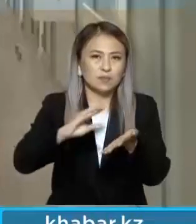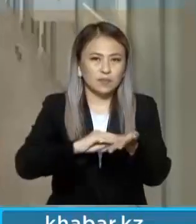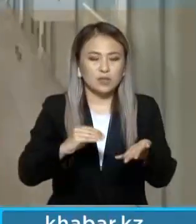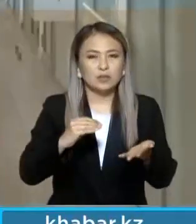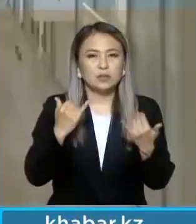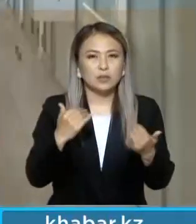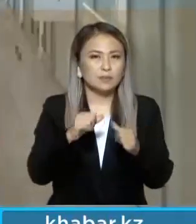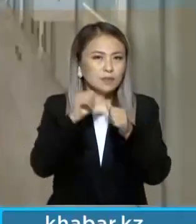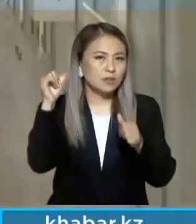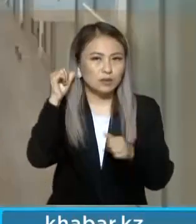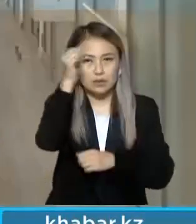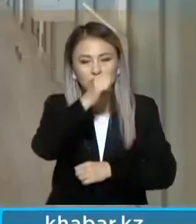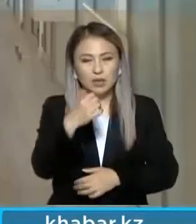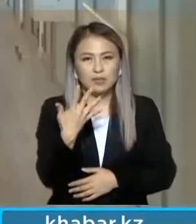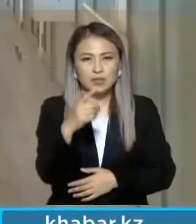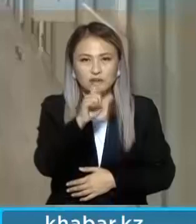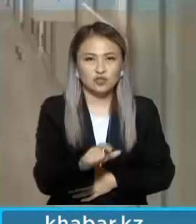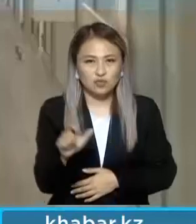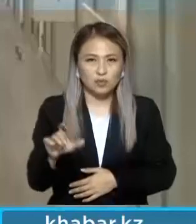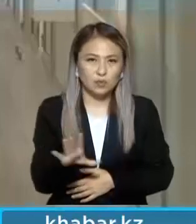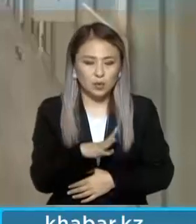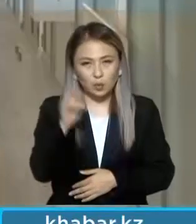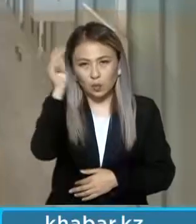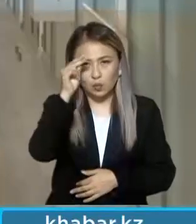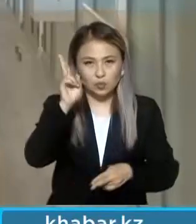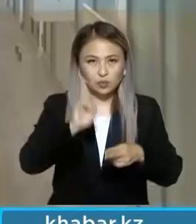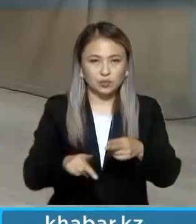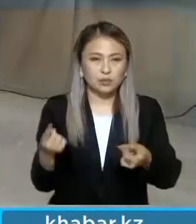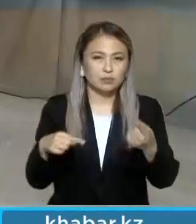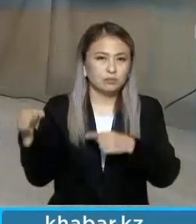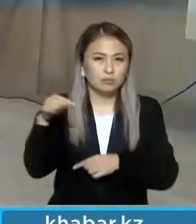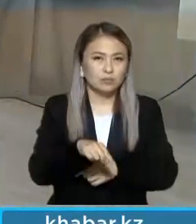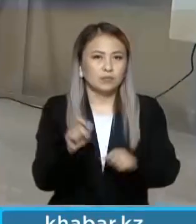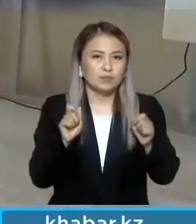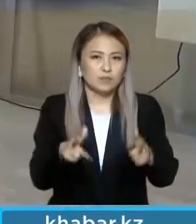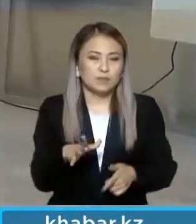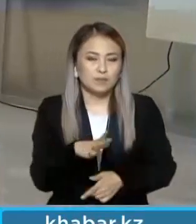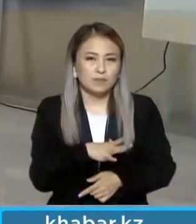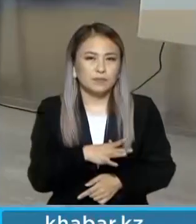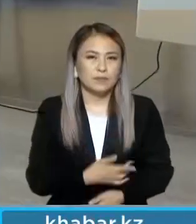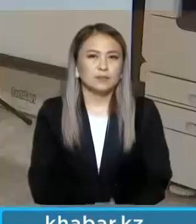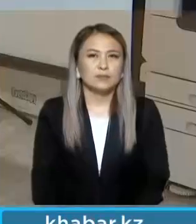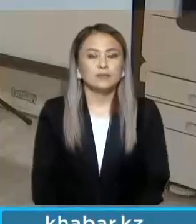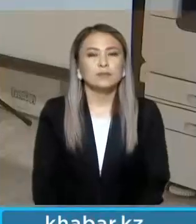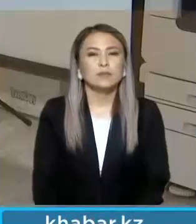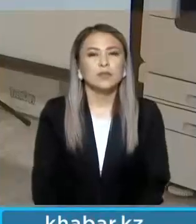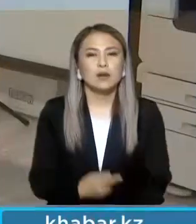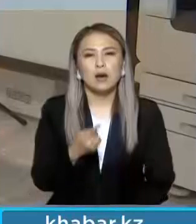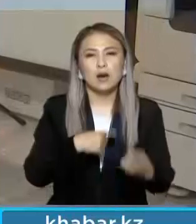бізде 5 кандидат оқуын бітіріп, осында келді. Переквалификация бағдарламасы бізде Семей